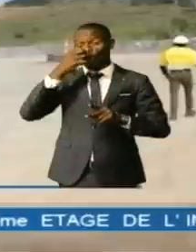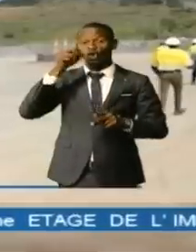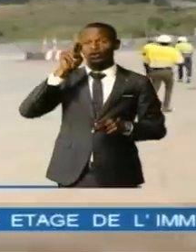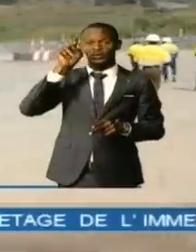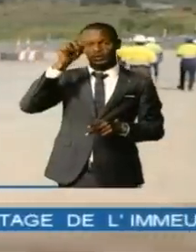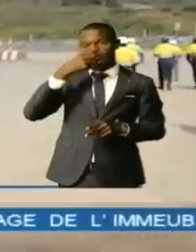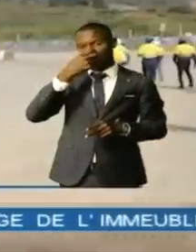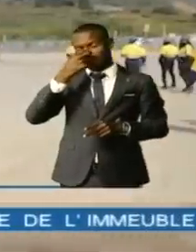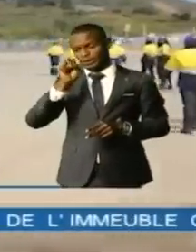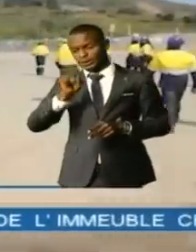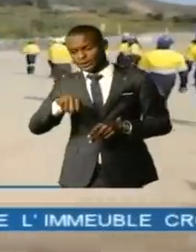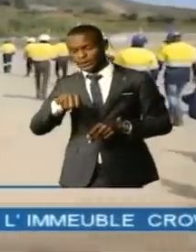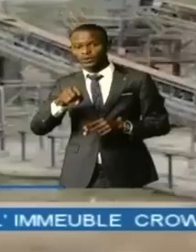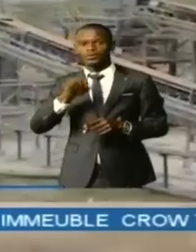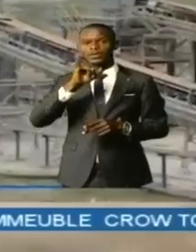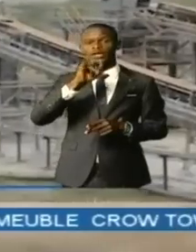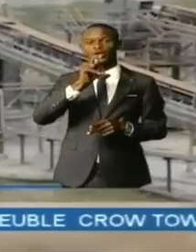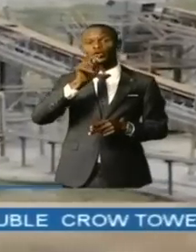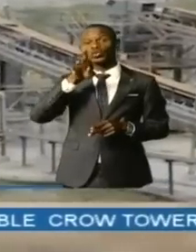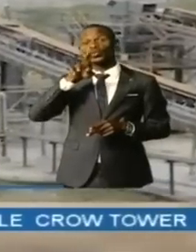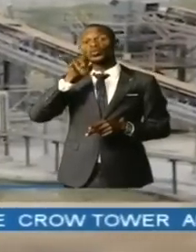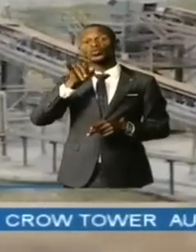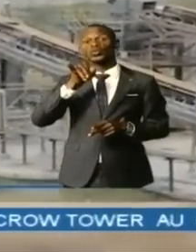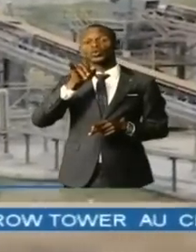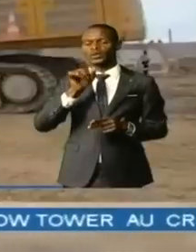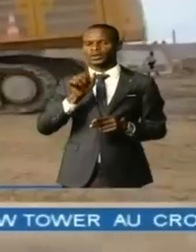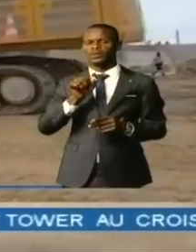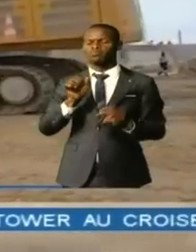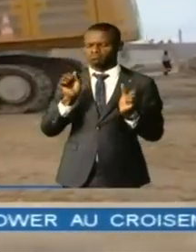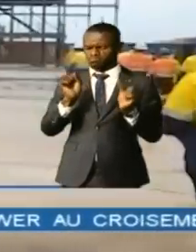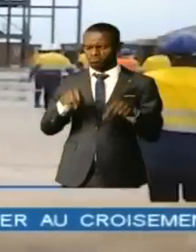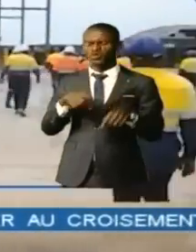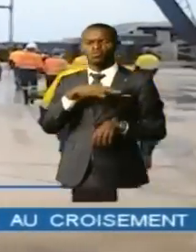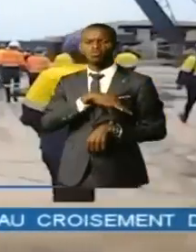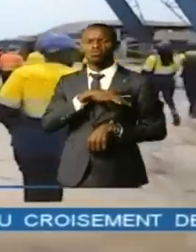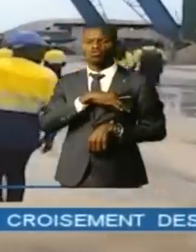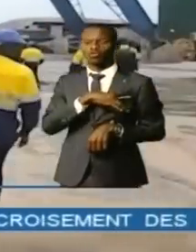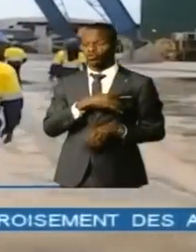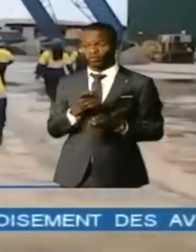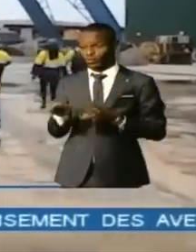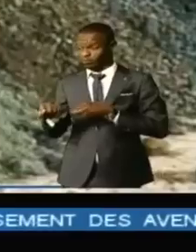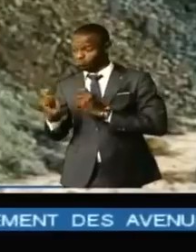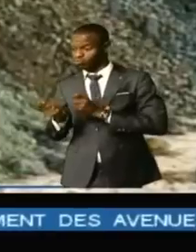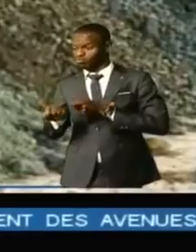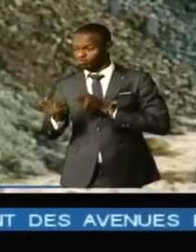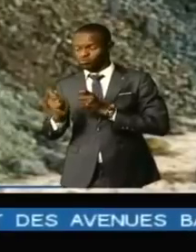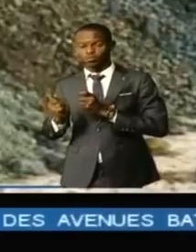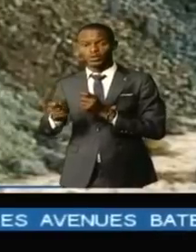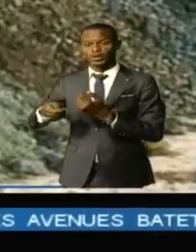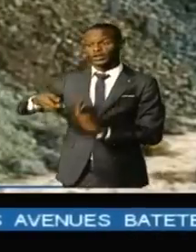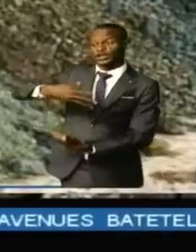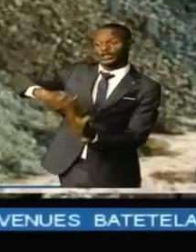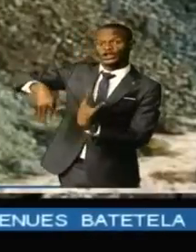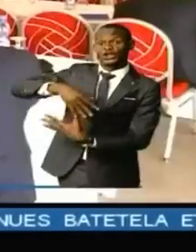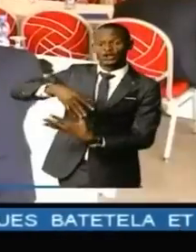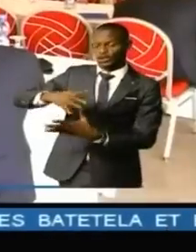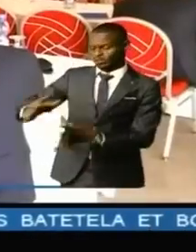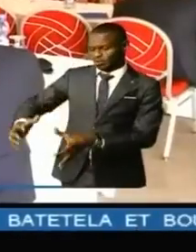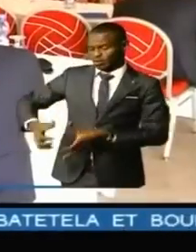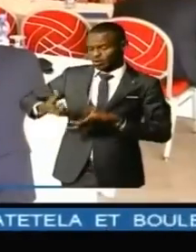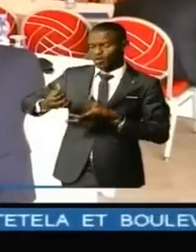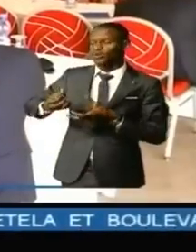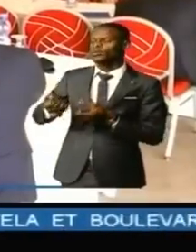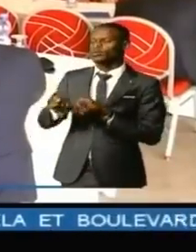Kivu et de l'Ituri vont tirer des dividendes de l'exploitation minière des sociétés œuvrant dans leur province. C'est l'une